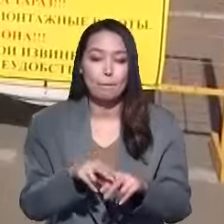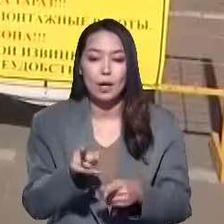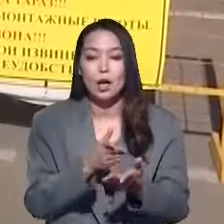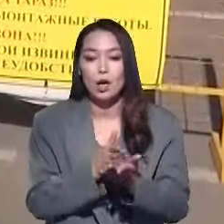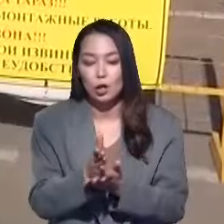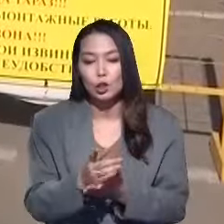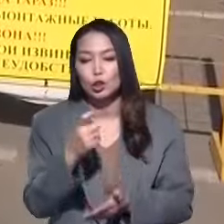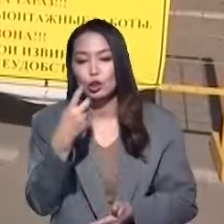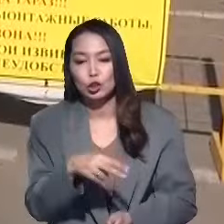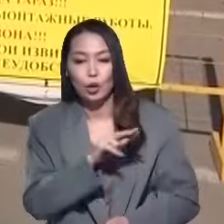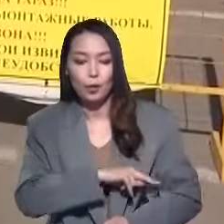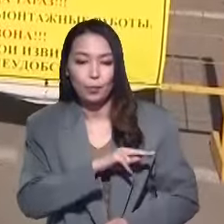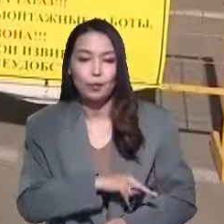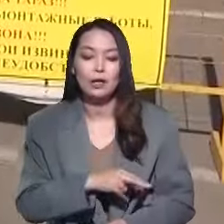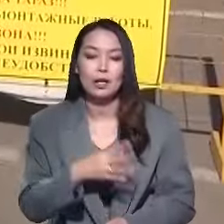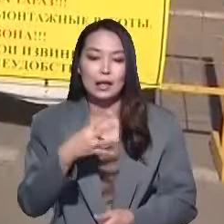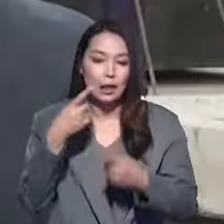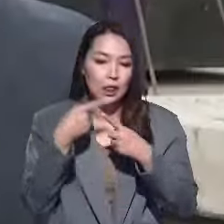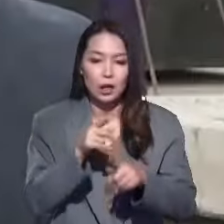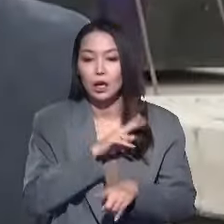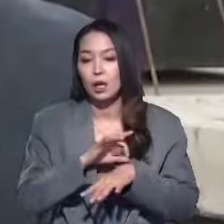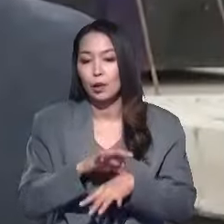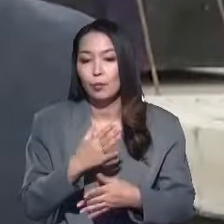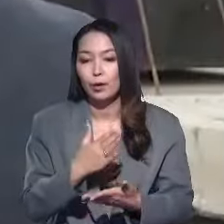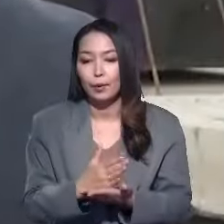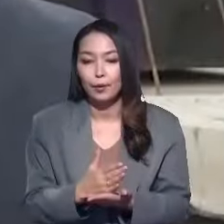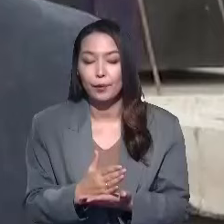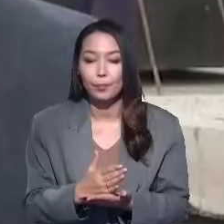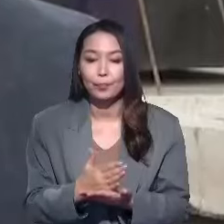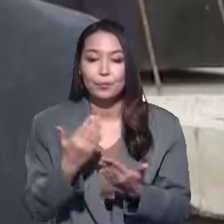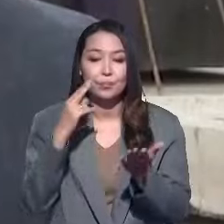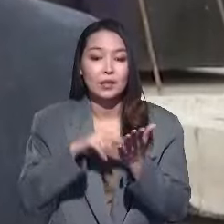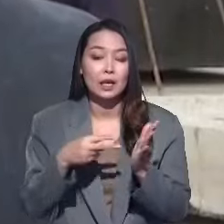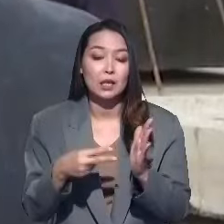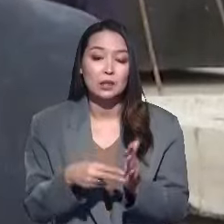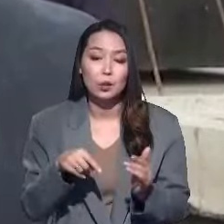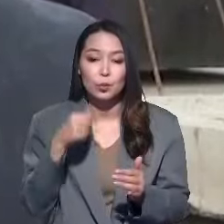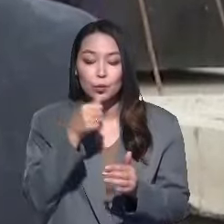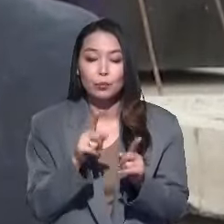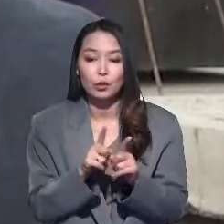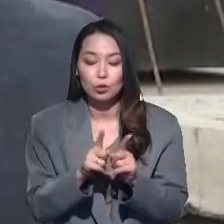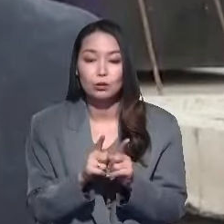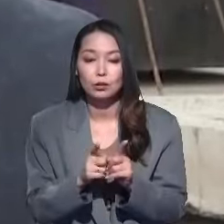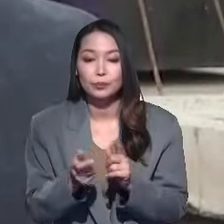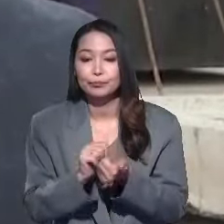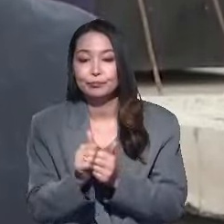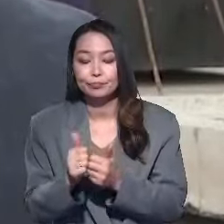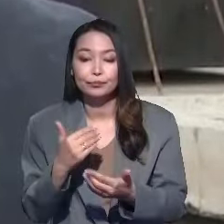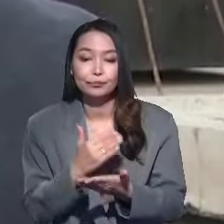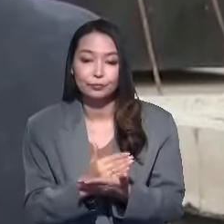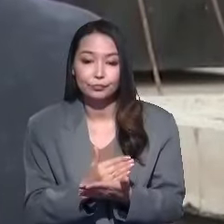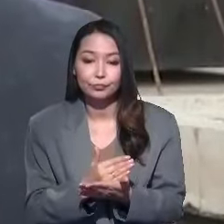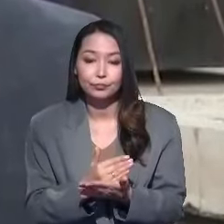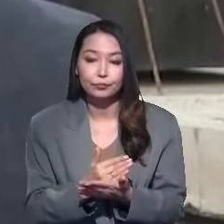120 жұмысшы мен 40 техника жүр. Ең негізгі желі болғаннан кейін оны 600-ке ауыстырып жатырмыз. Бұның